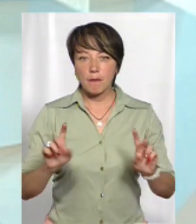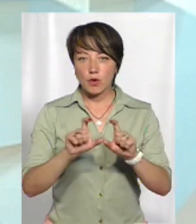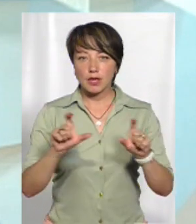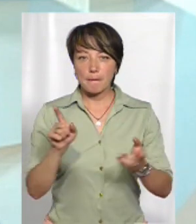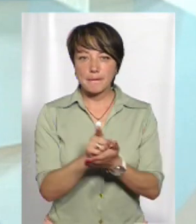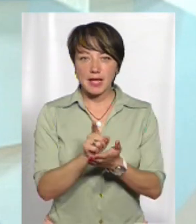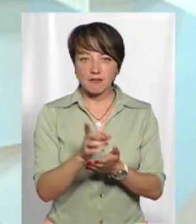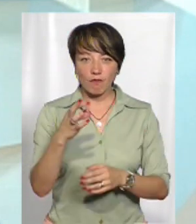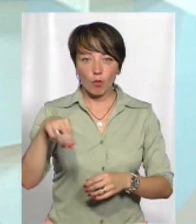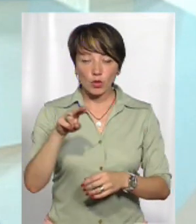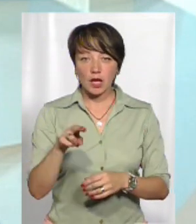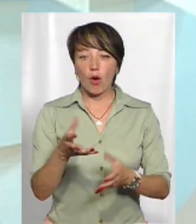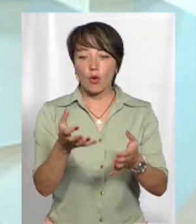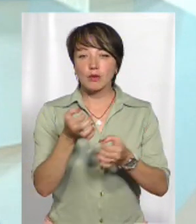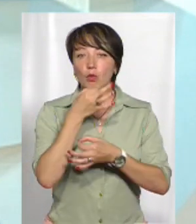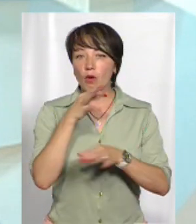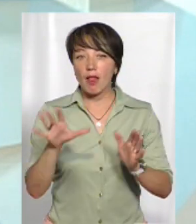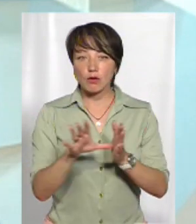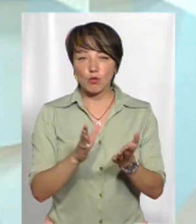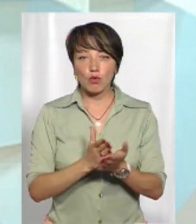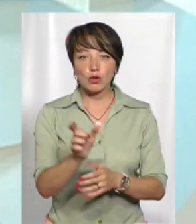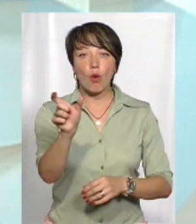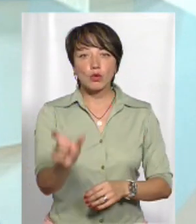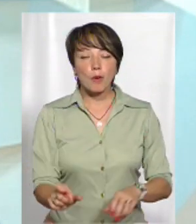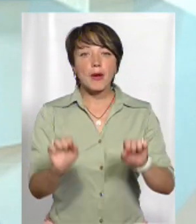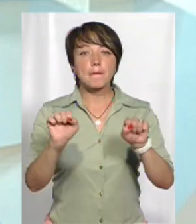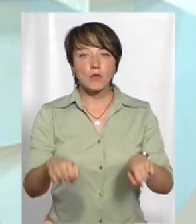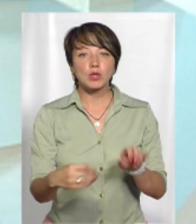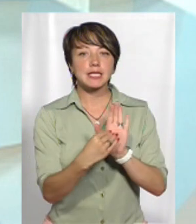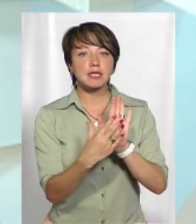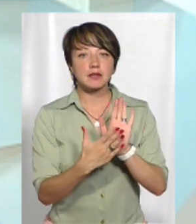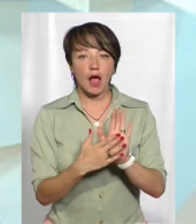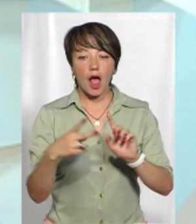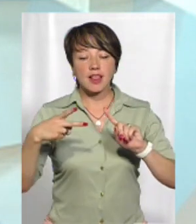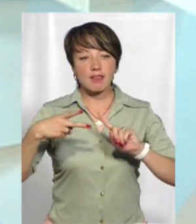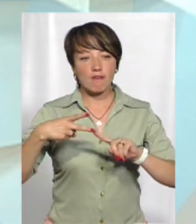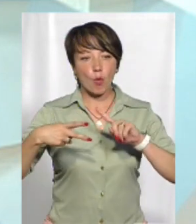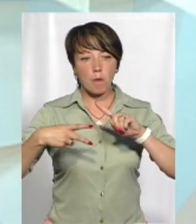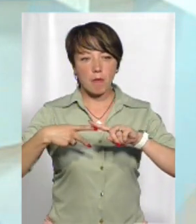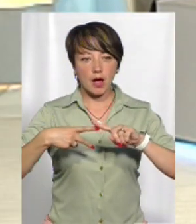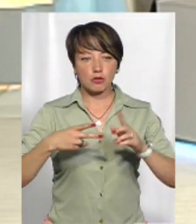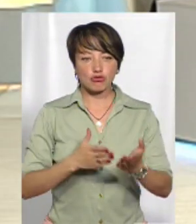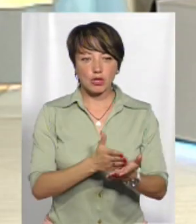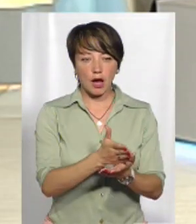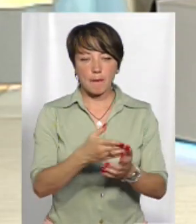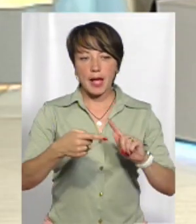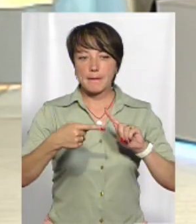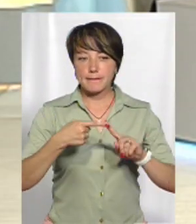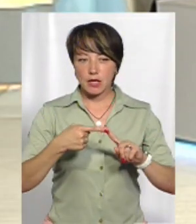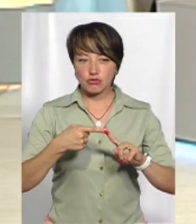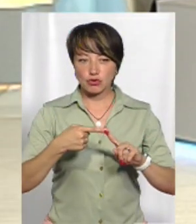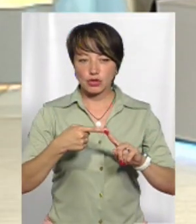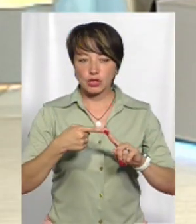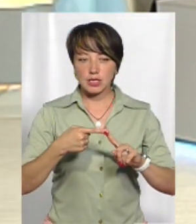отримання будь-якої послуги електронної, особа може зареєструватися двома шляхами. Перший